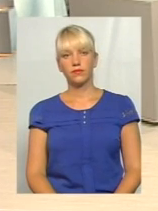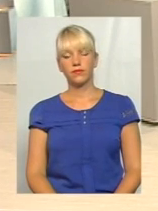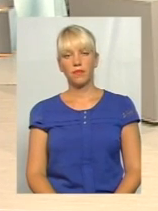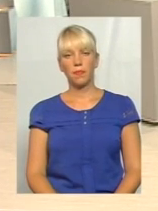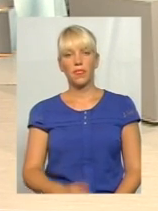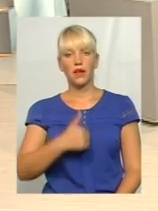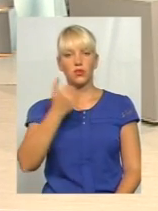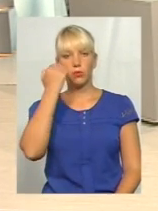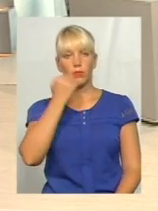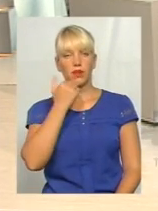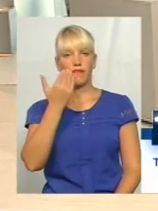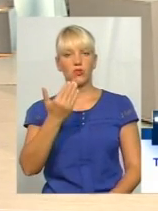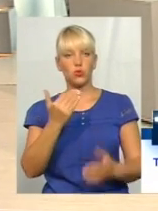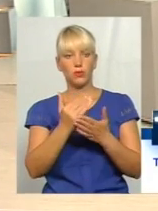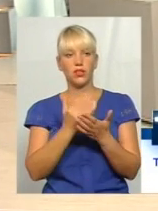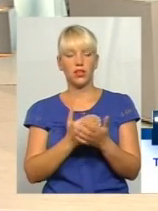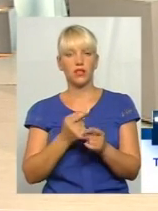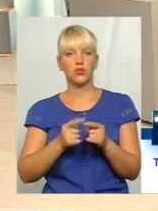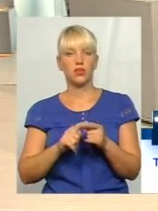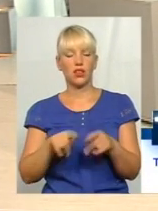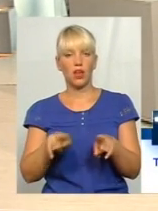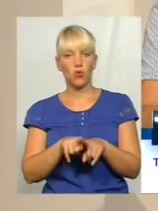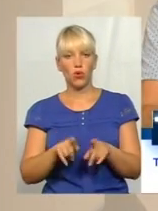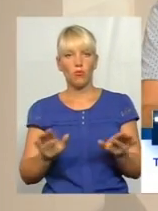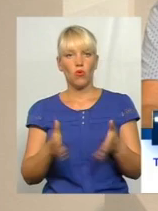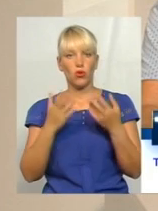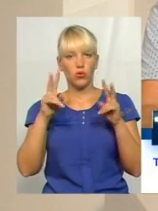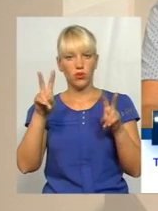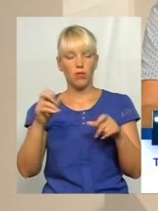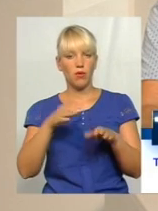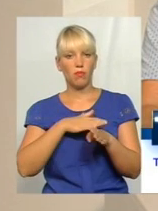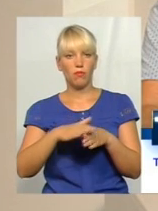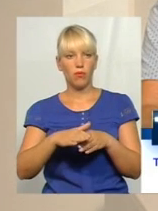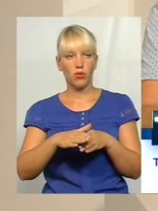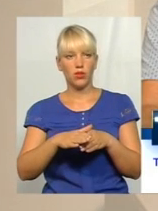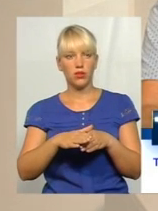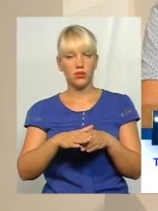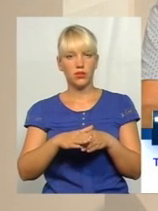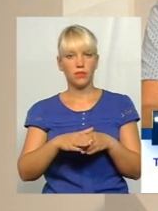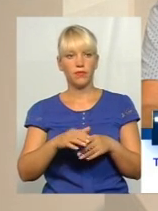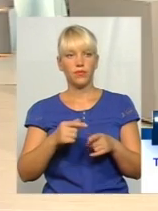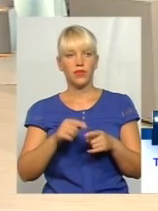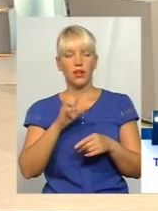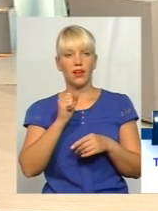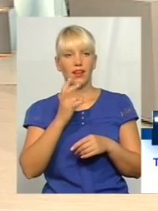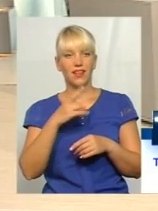поблагодарить ва передачу за поднятую тему полностью сосно с